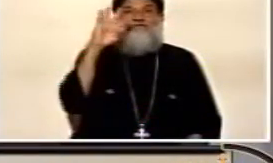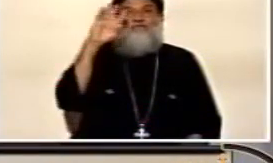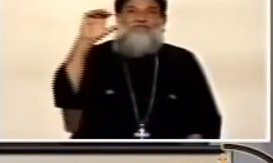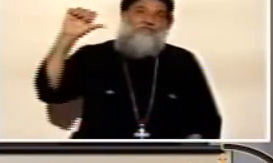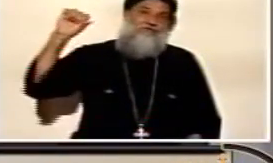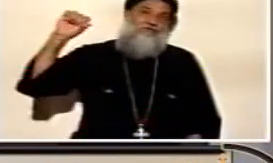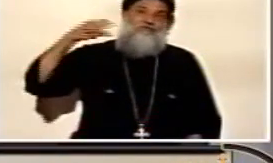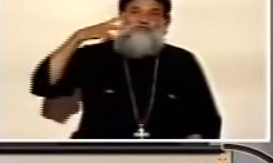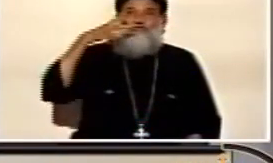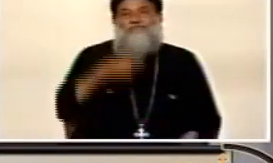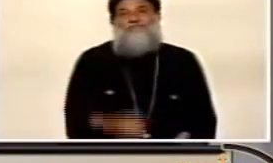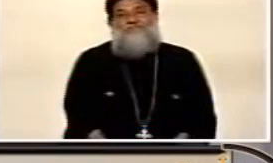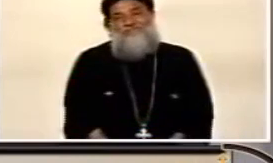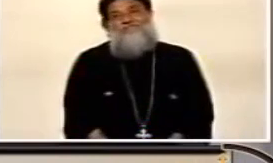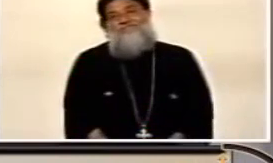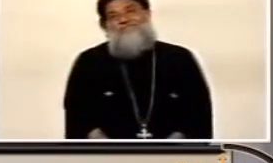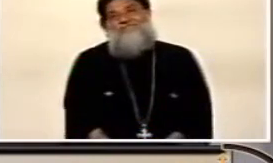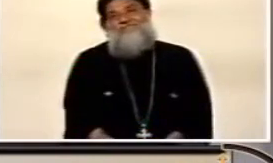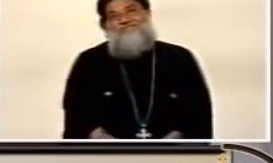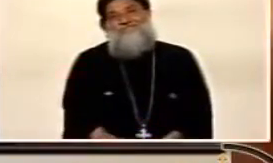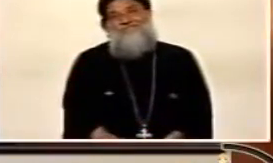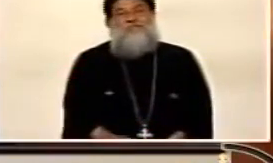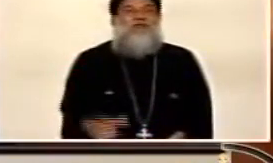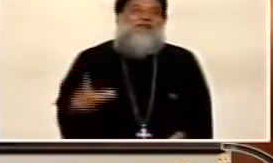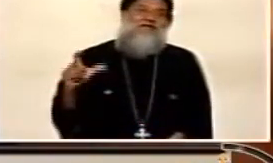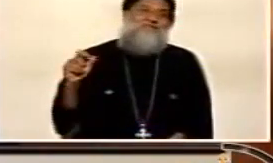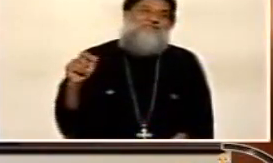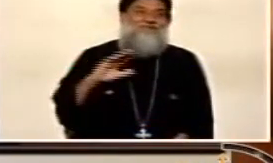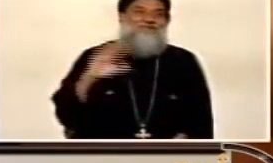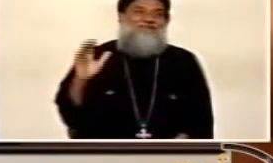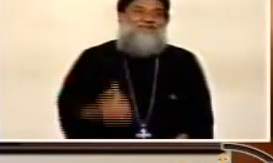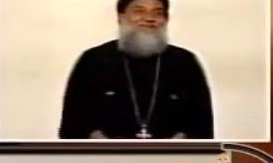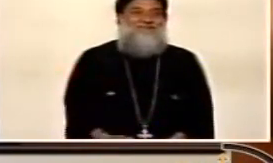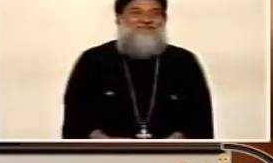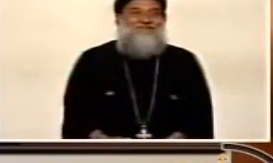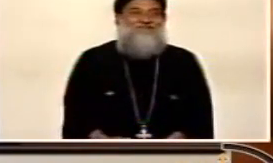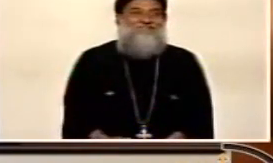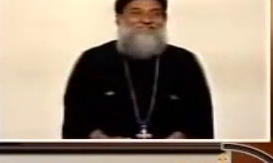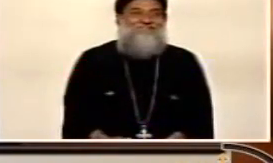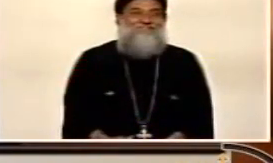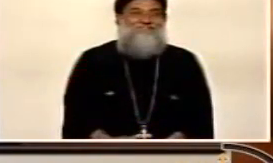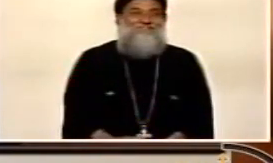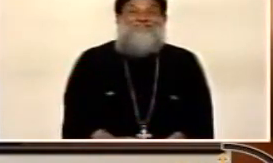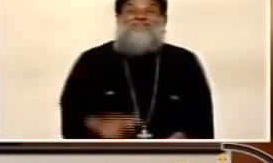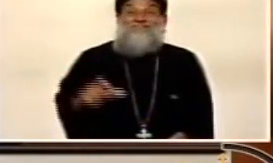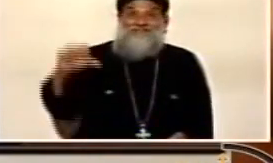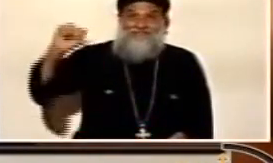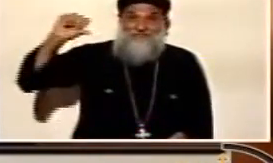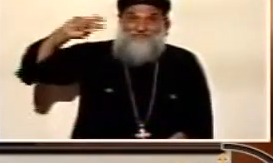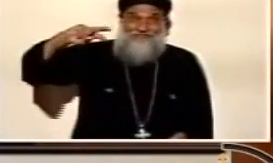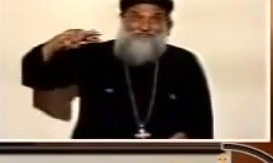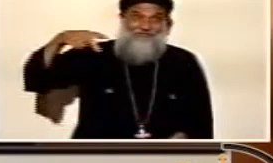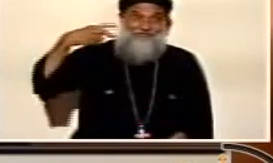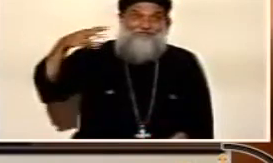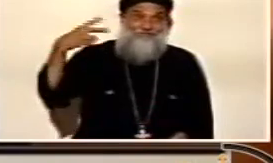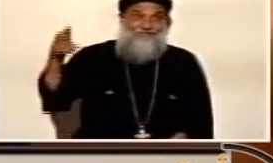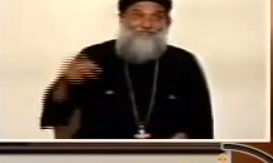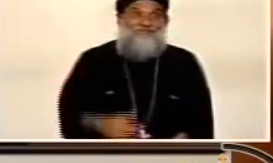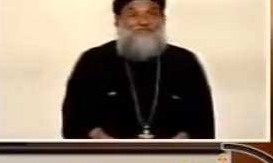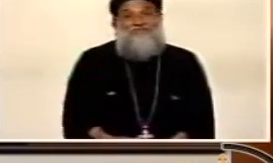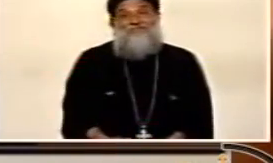29. صح كده سيدي؟ بالظبط كده. الخامس الخامس أنا آسف الخامس 29 29 الرابع